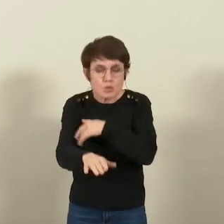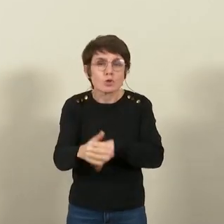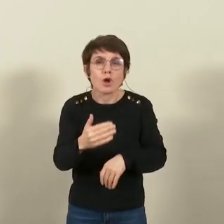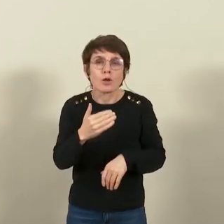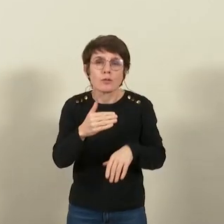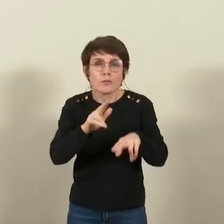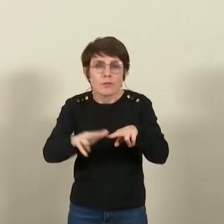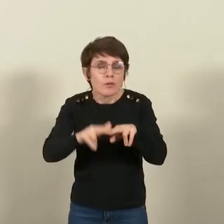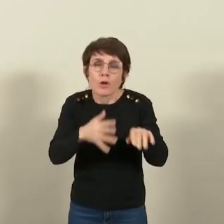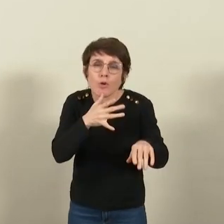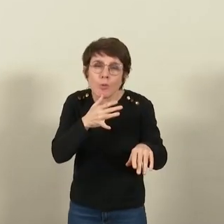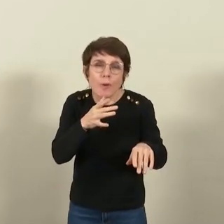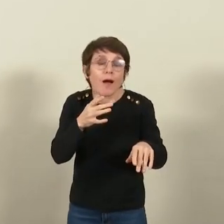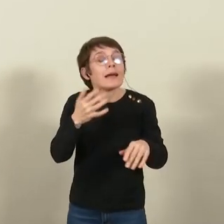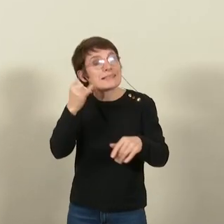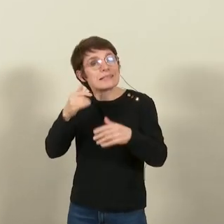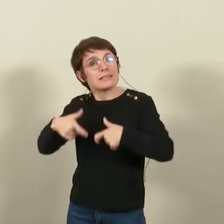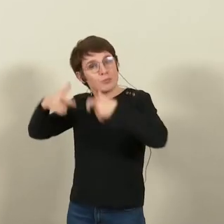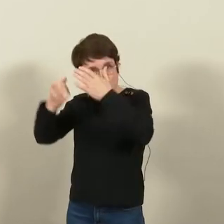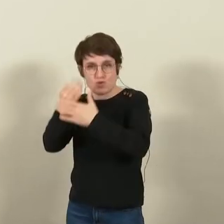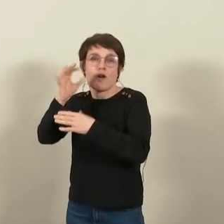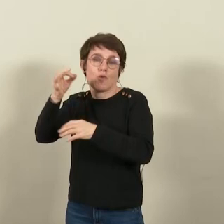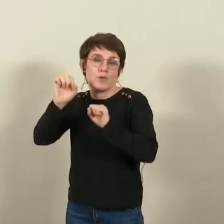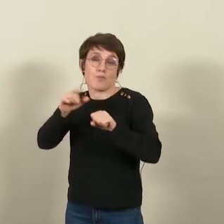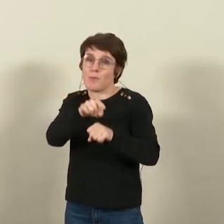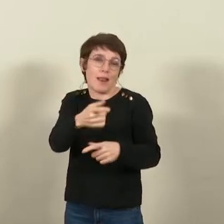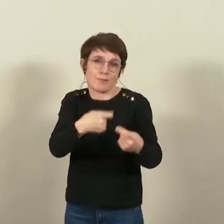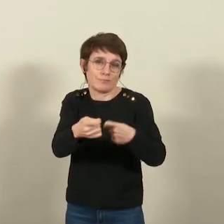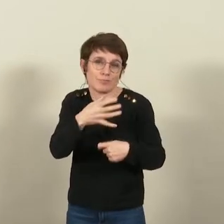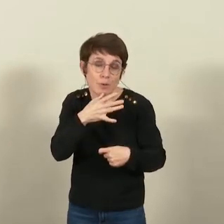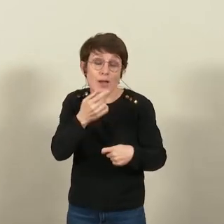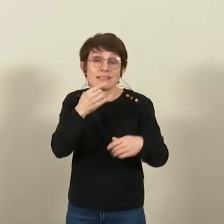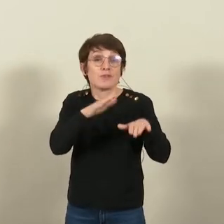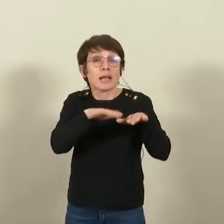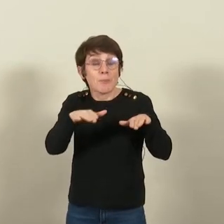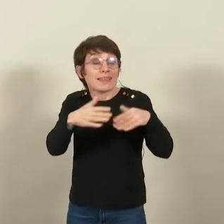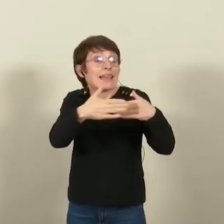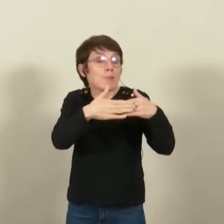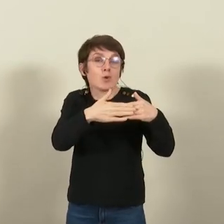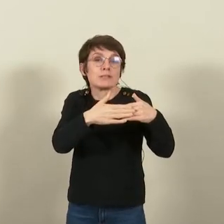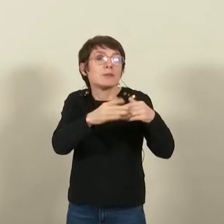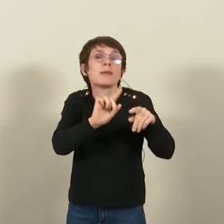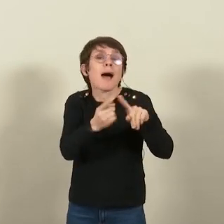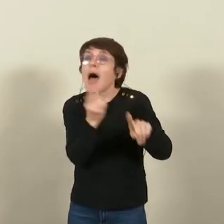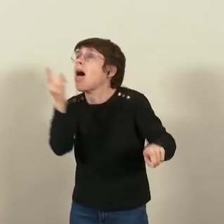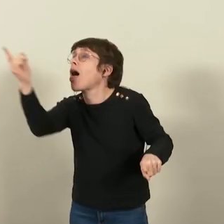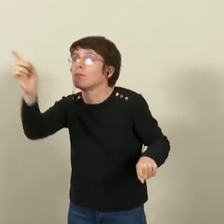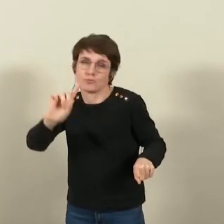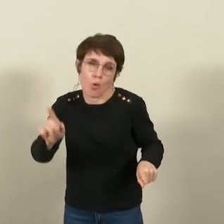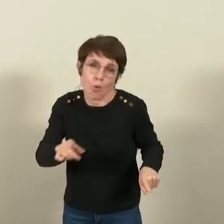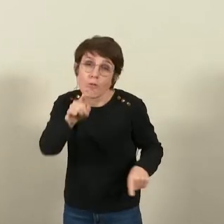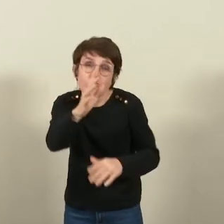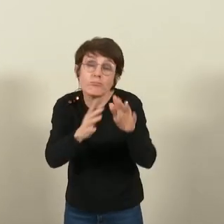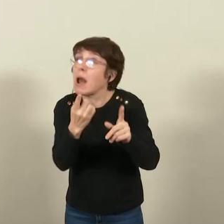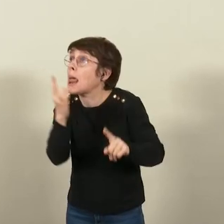opérations neuves donc ça sera des stationnements qui seront à proximité non pas à l'autre bout de la ville comme on a pu l'entendre puisque